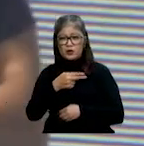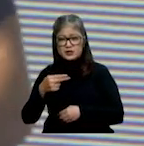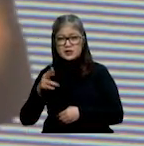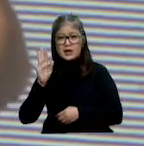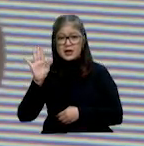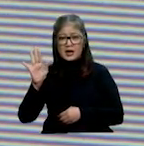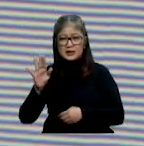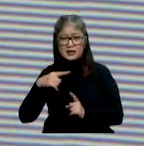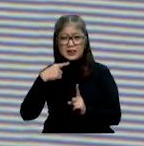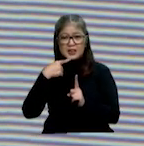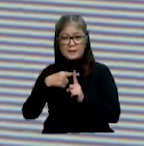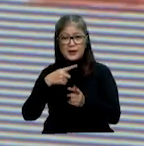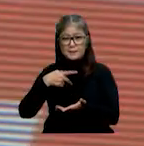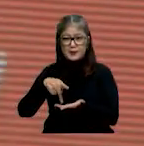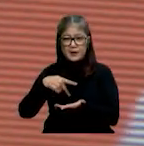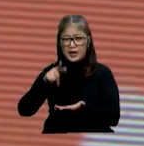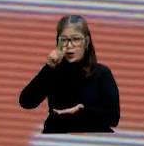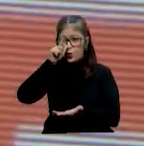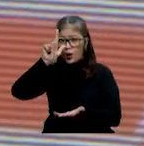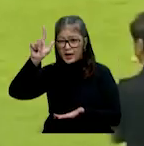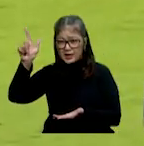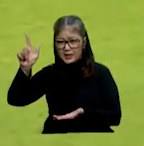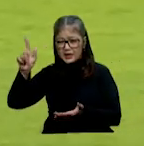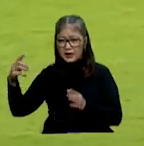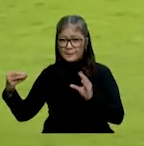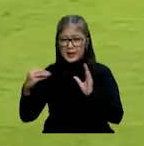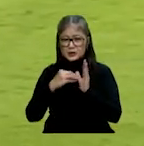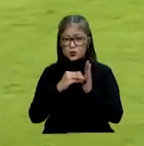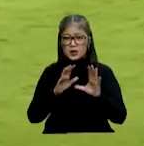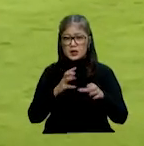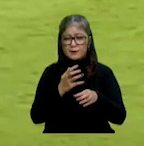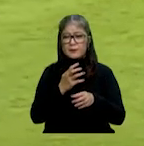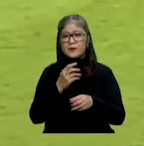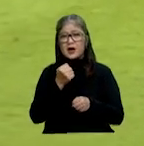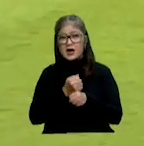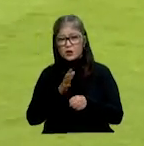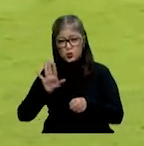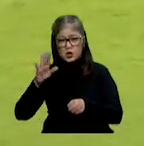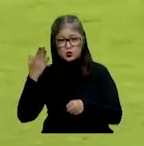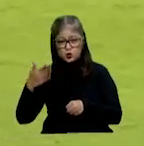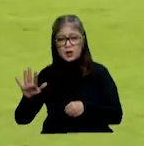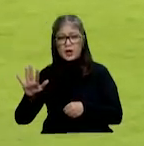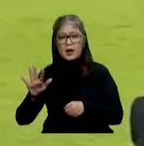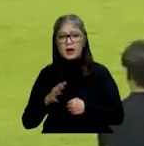naturalisasi sebelumnya yang menjadi andalan dan telah masuk dalam skuad timnas Garuda seperti Mark Klok dan Stefano Lillipali.